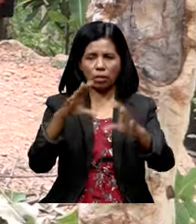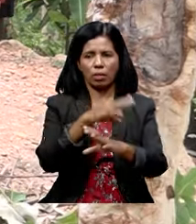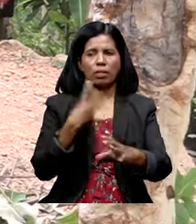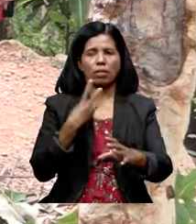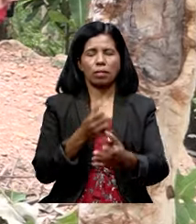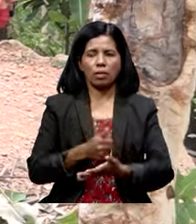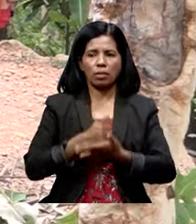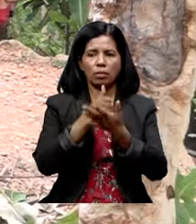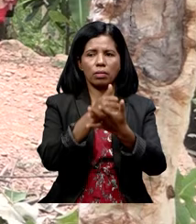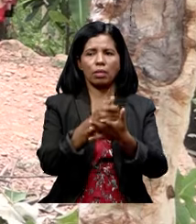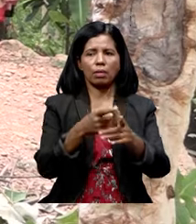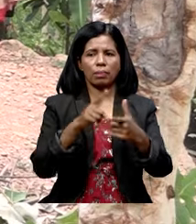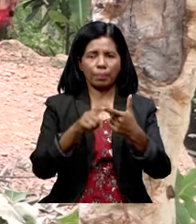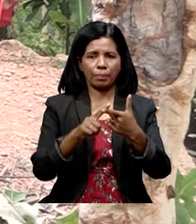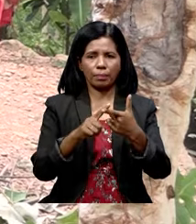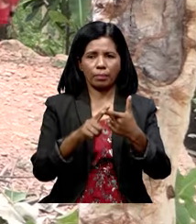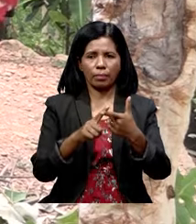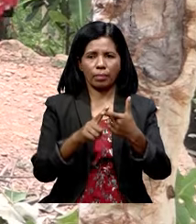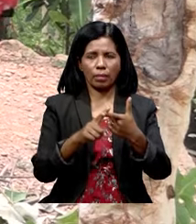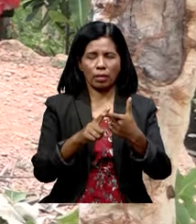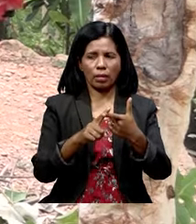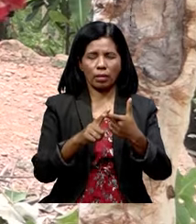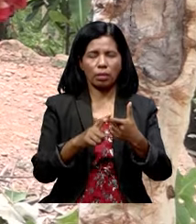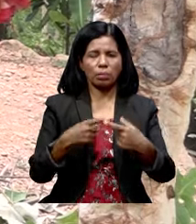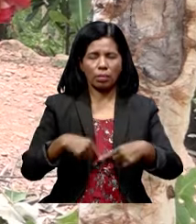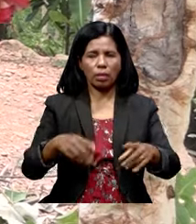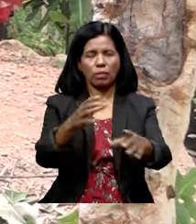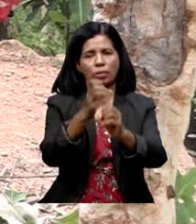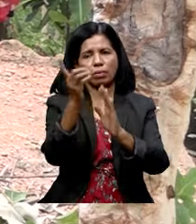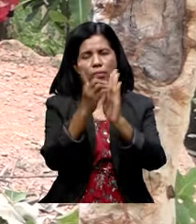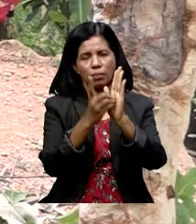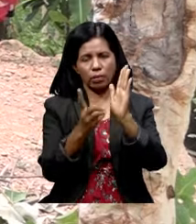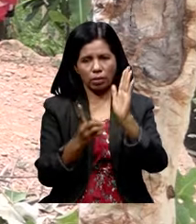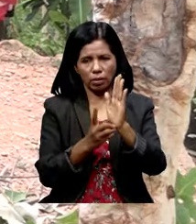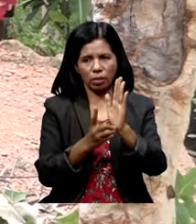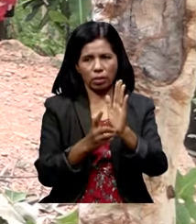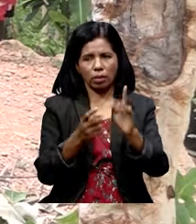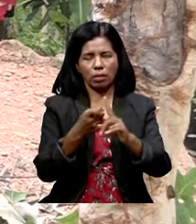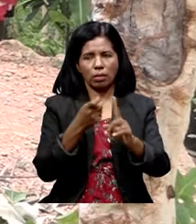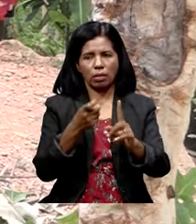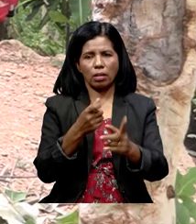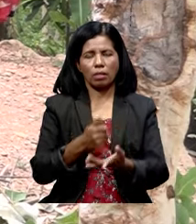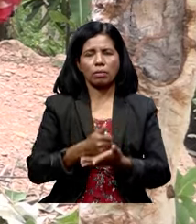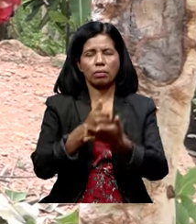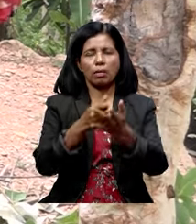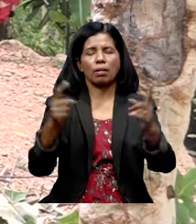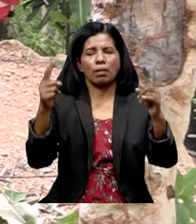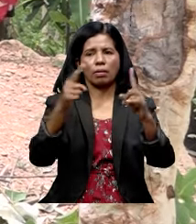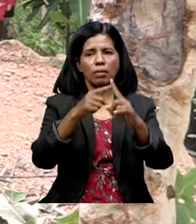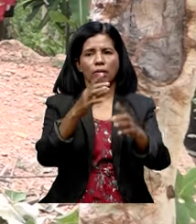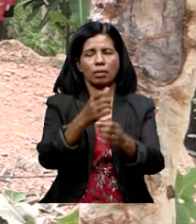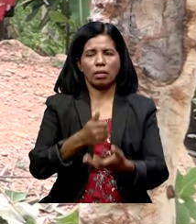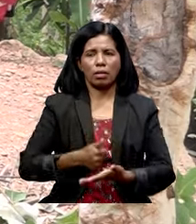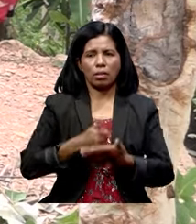halo atendimento ita halona sa anesa ita leusi atendimento ba ita